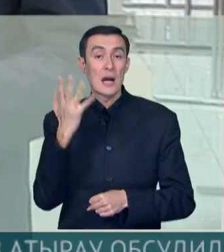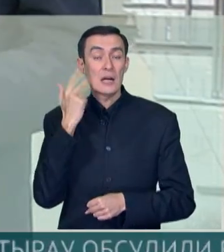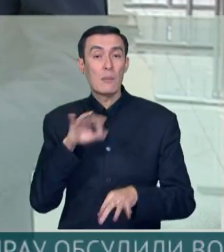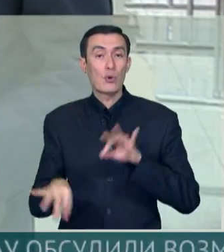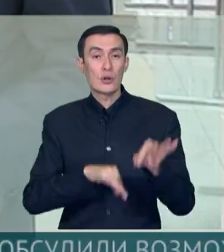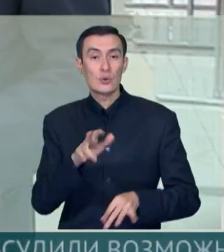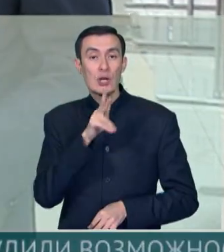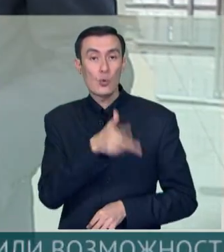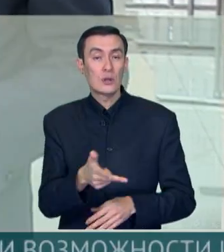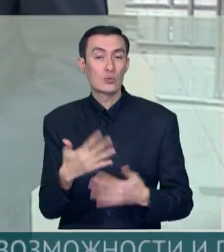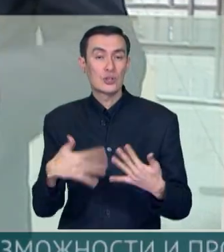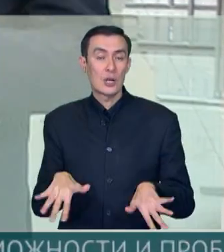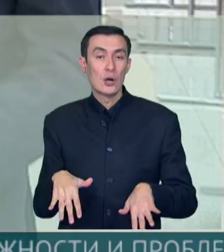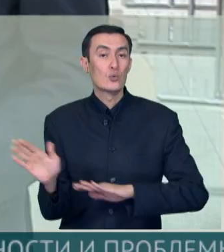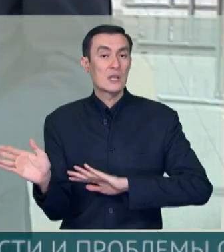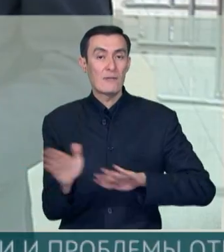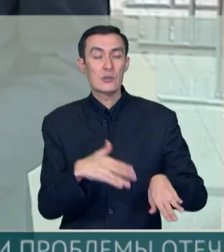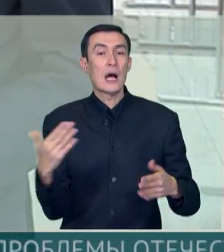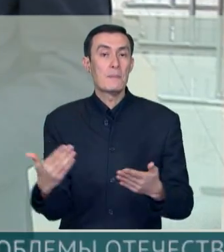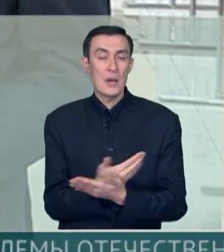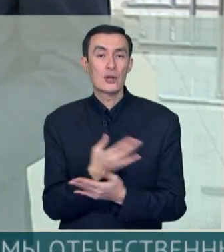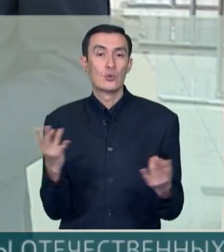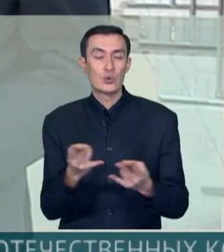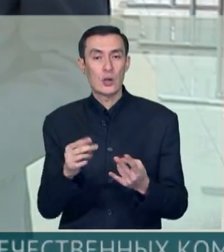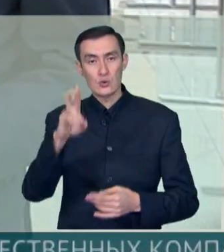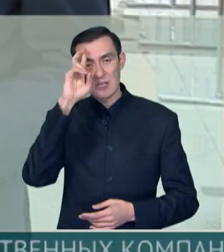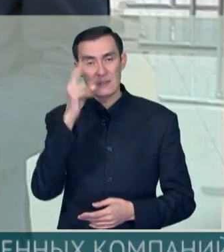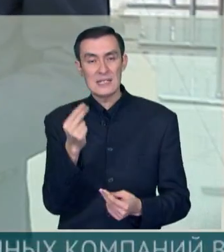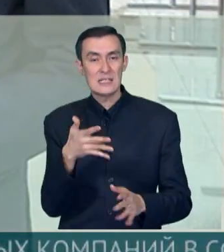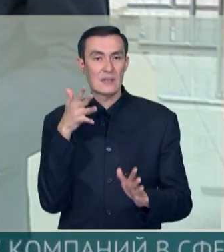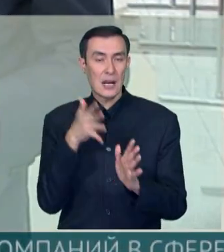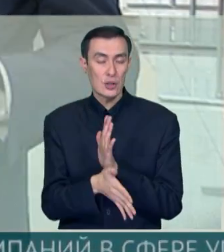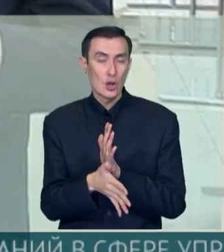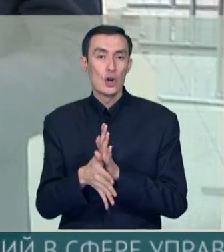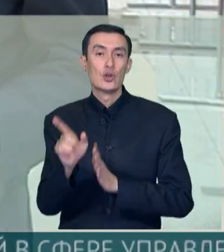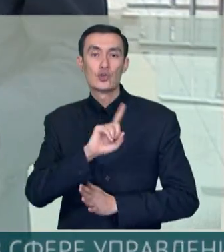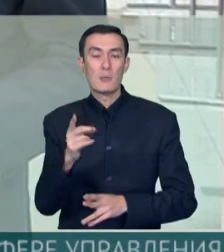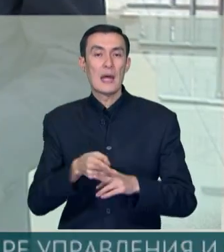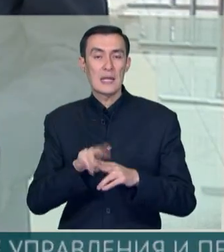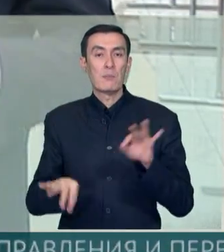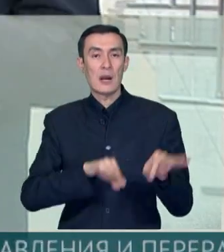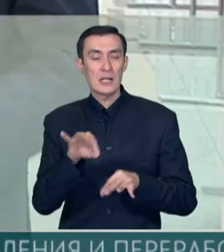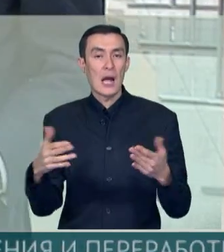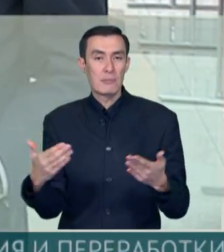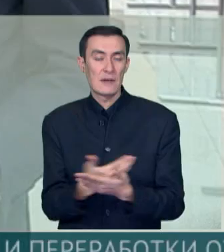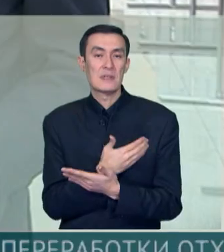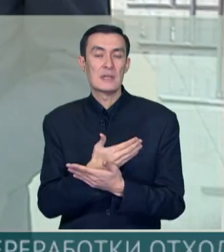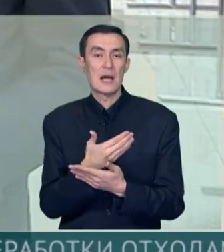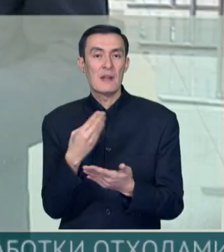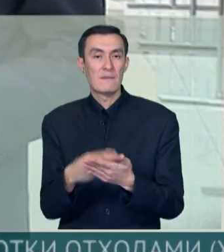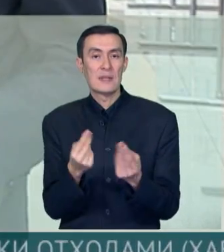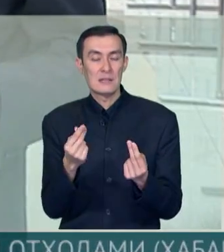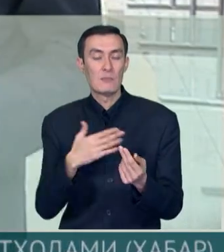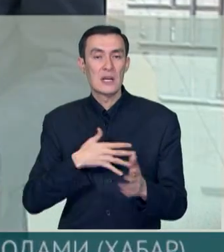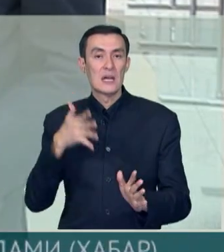3 года устаревают, после этого опять приходится вкладывать государственные средства для того, чтобы эти проекты обновить и потом финансировать.